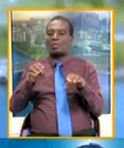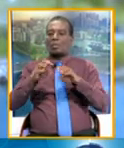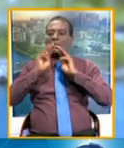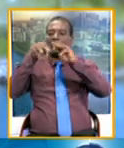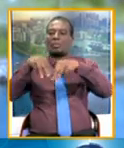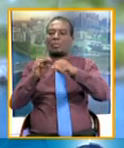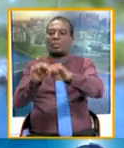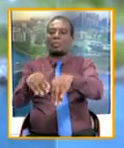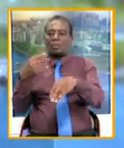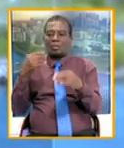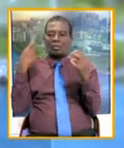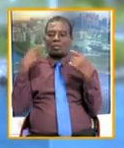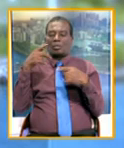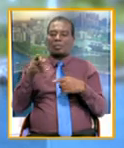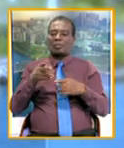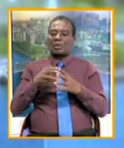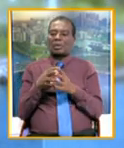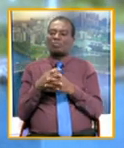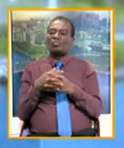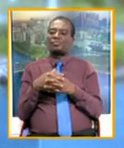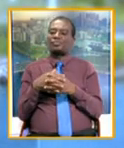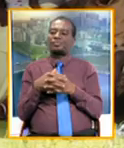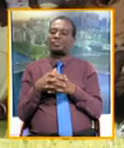Okambawa était présent lors de la cérémonie du don.